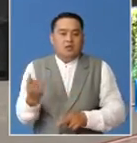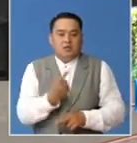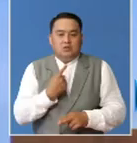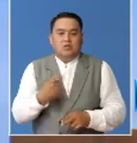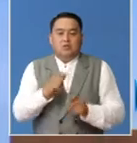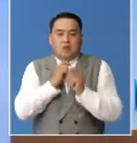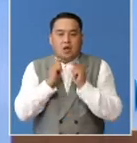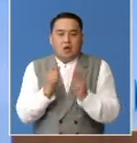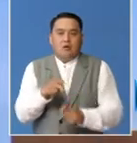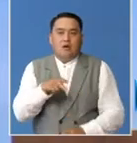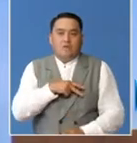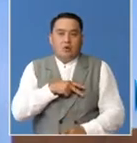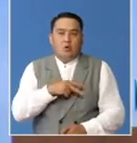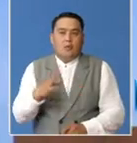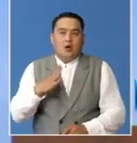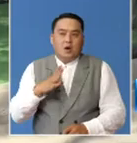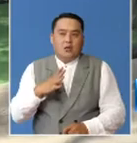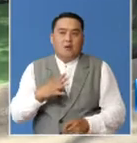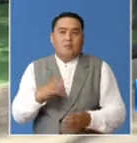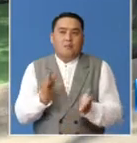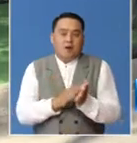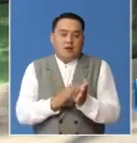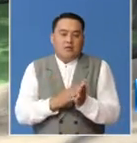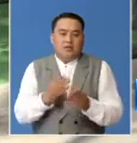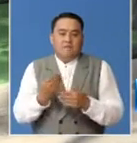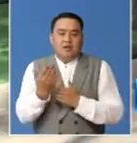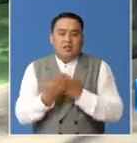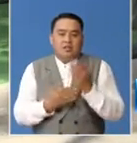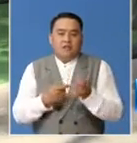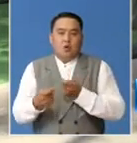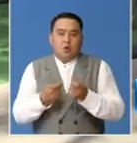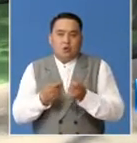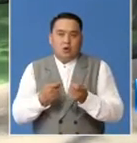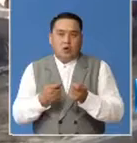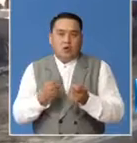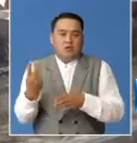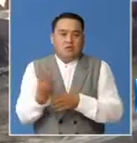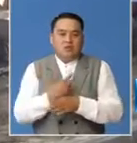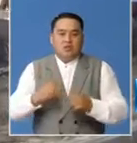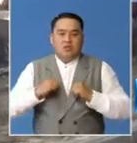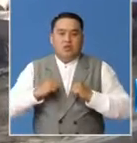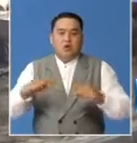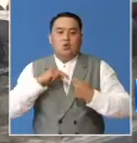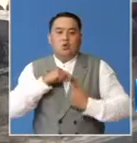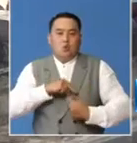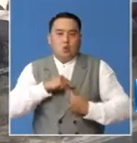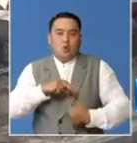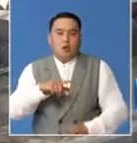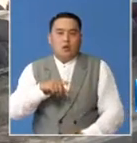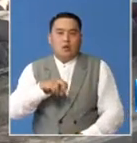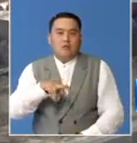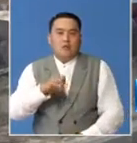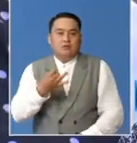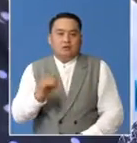его награда. За годы работы он удостаивался похвалы от самого высокого руководства. А дважды герой социалистического труда Николай